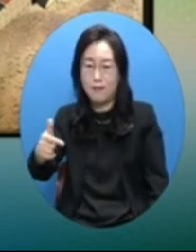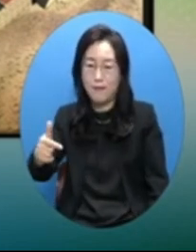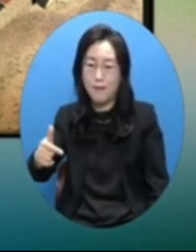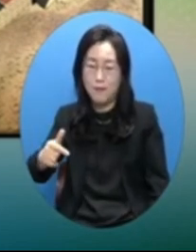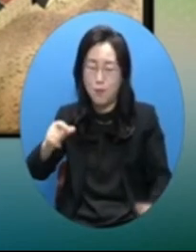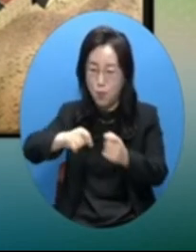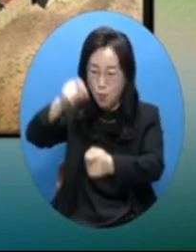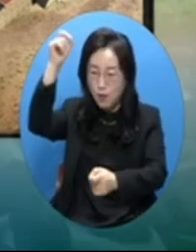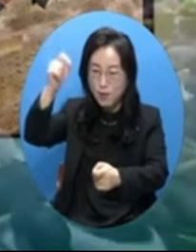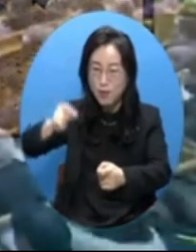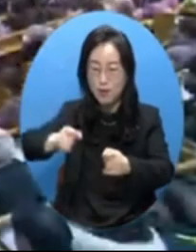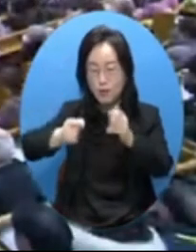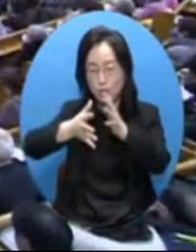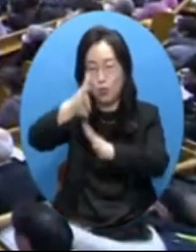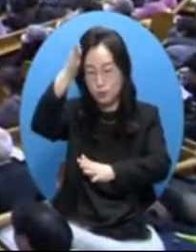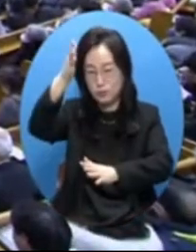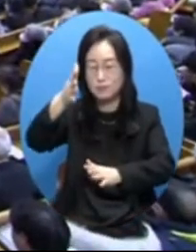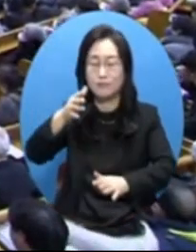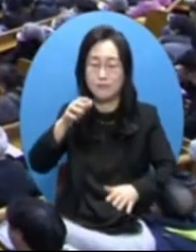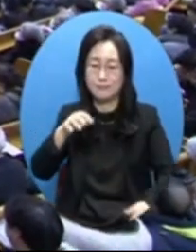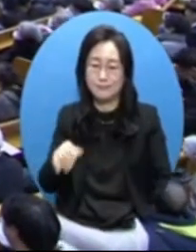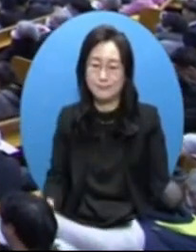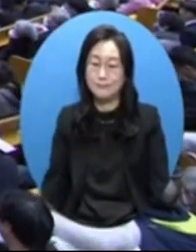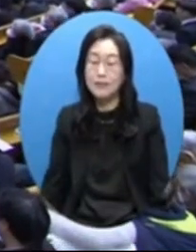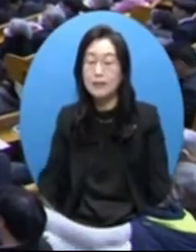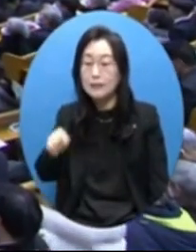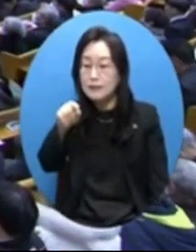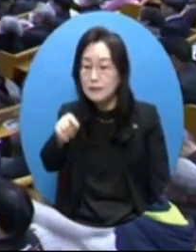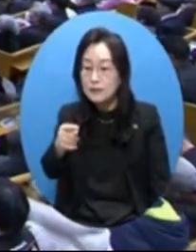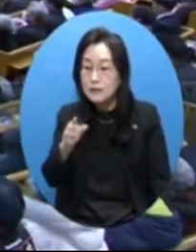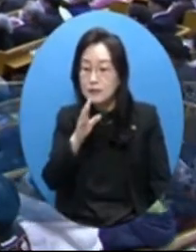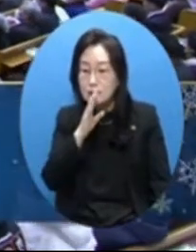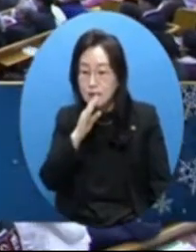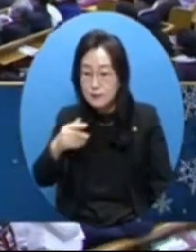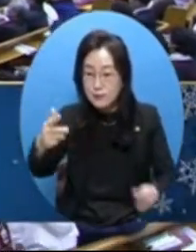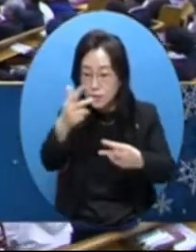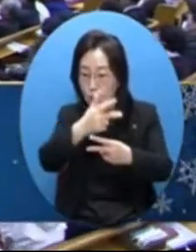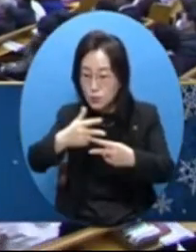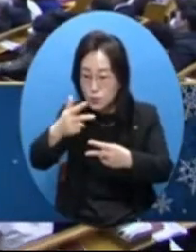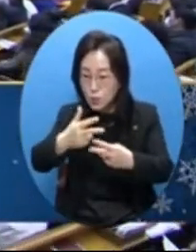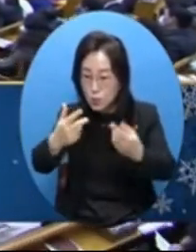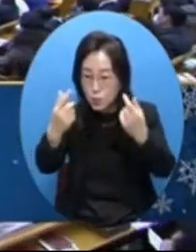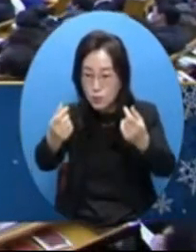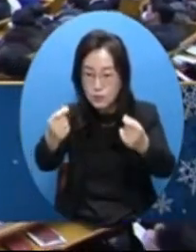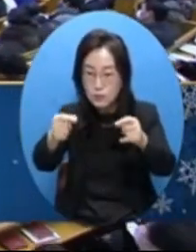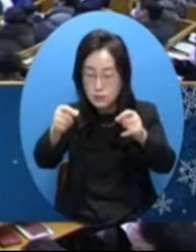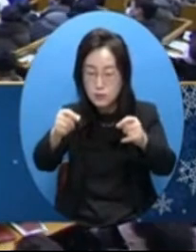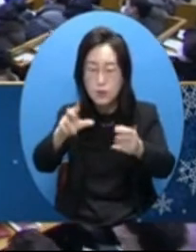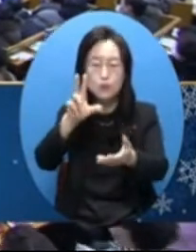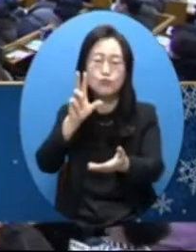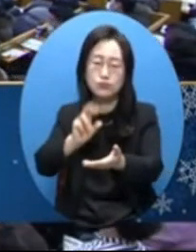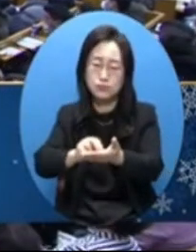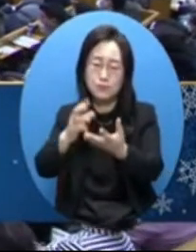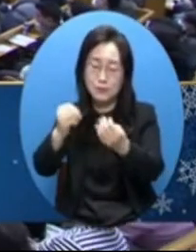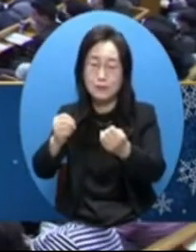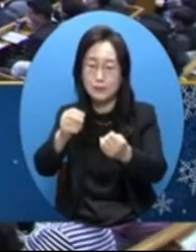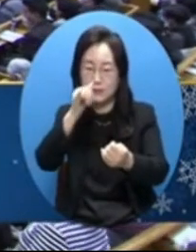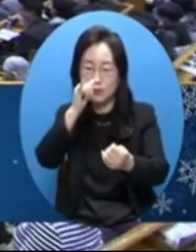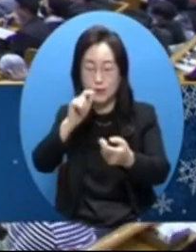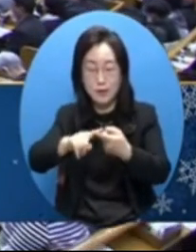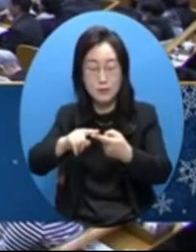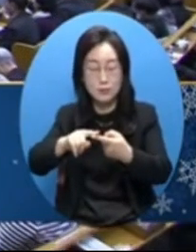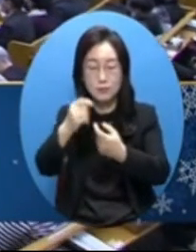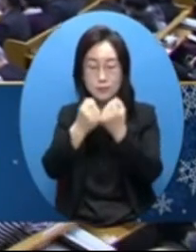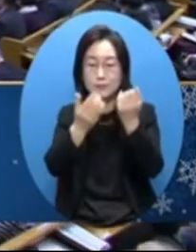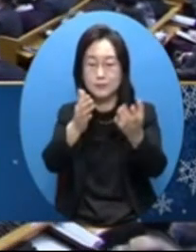도시 중에 하나이기도 했습니다 이 같은 여리고가 우리 앞에 놓을 때가 있습니다 우리 앞에 놓인 여리고에 대해서 함께 생각하길